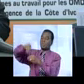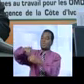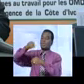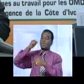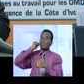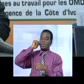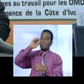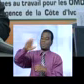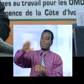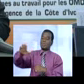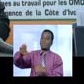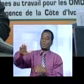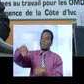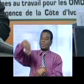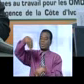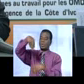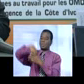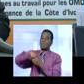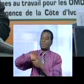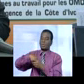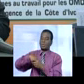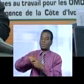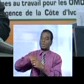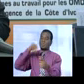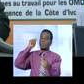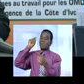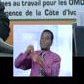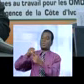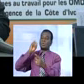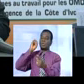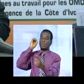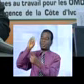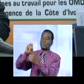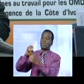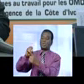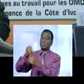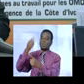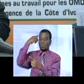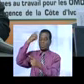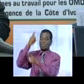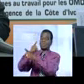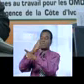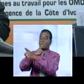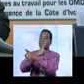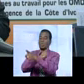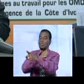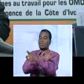femmes dans l'atteinte des objectifs du millénaire pour le développement